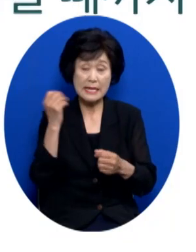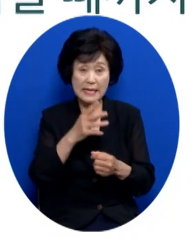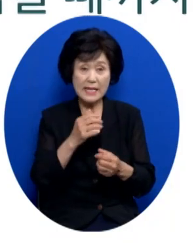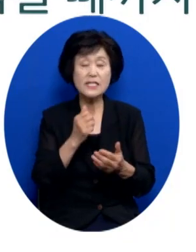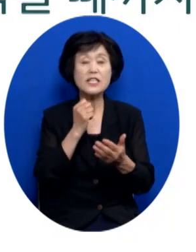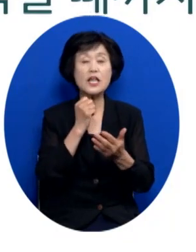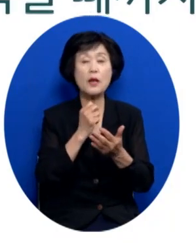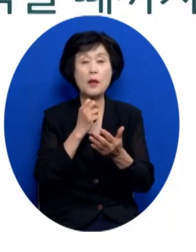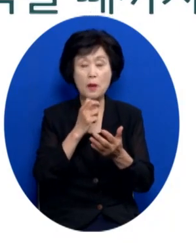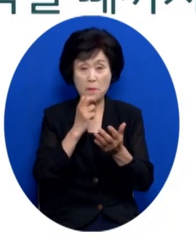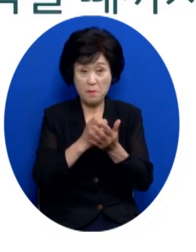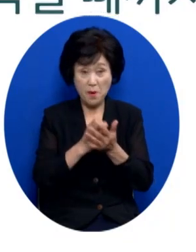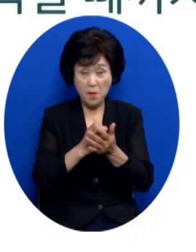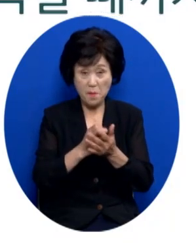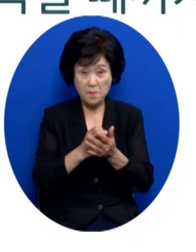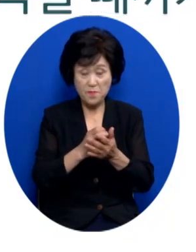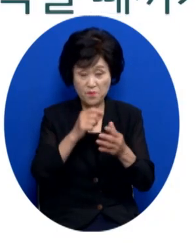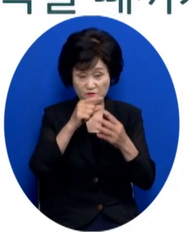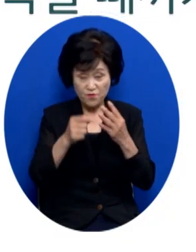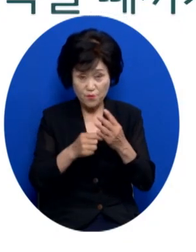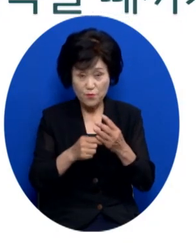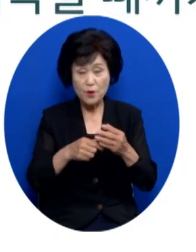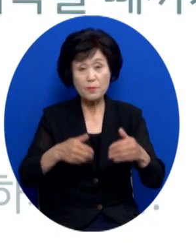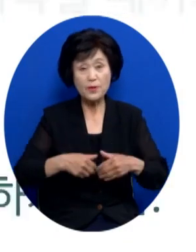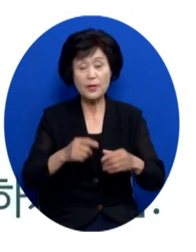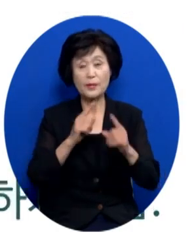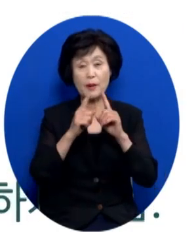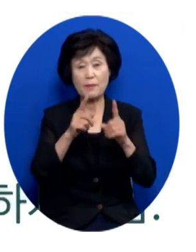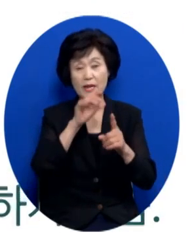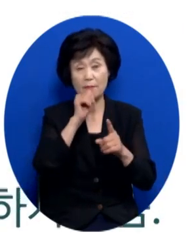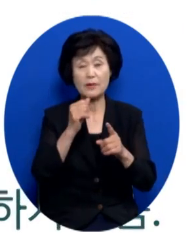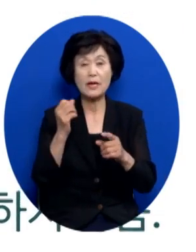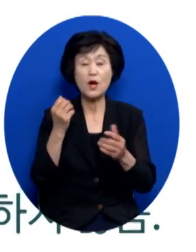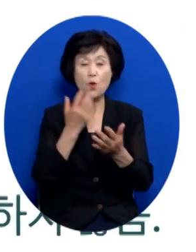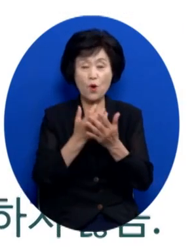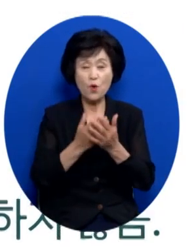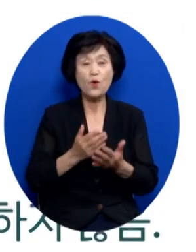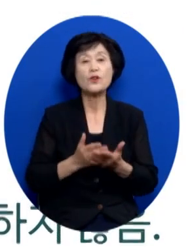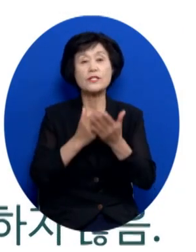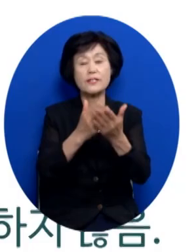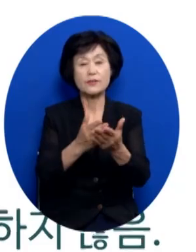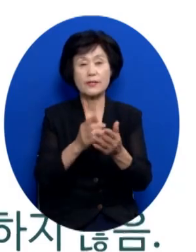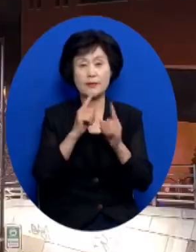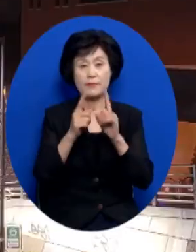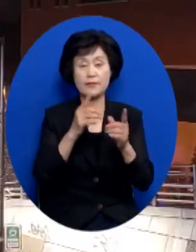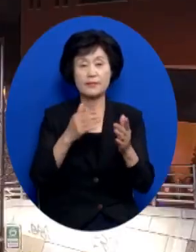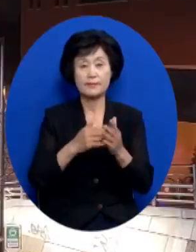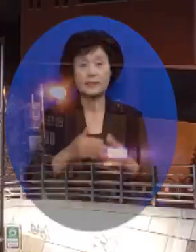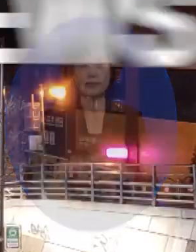필요가 있다는 판단에 지난 5월 25일 항소장을 제출했다고 전했습니다.